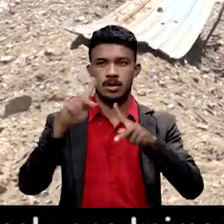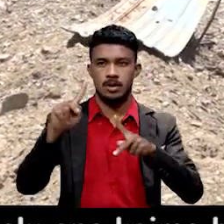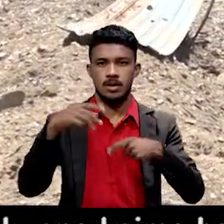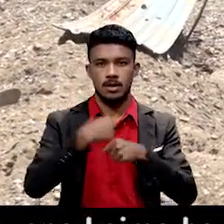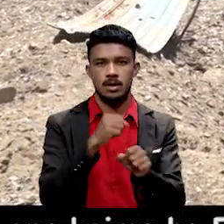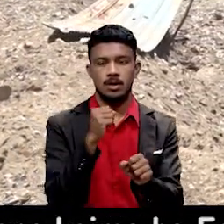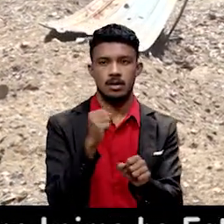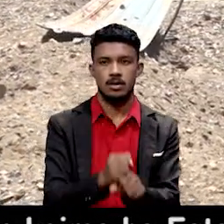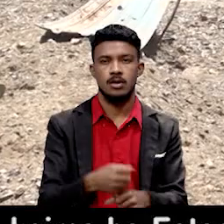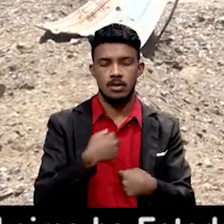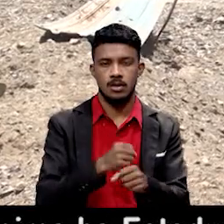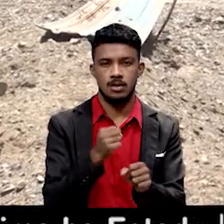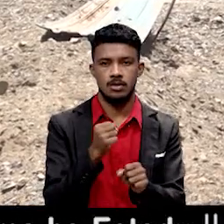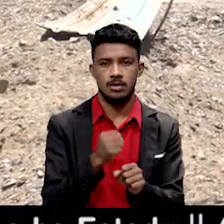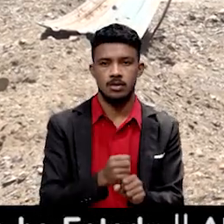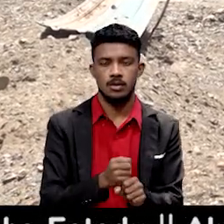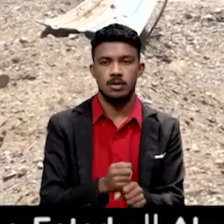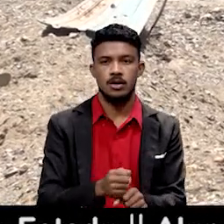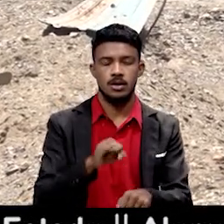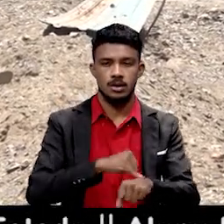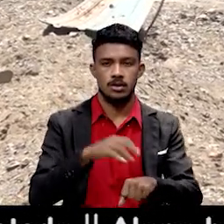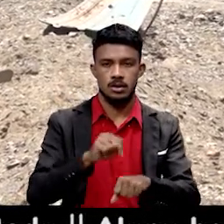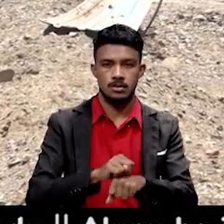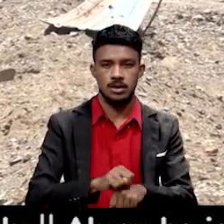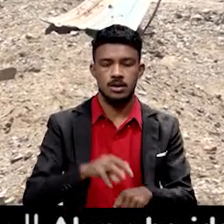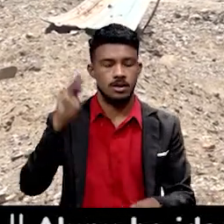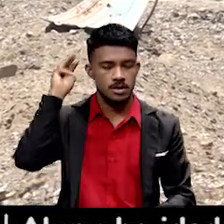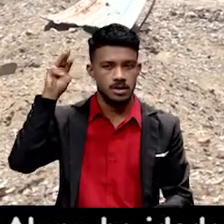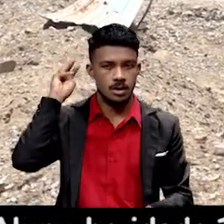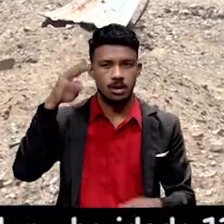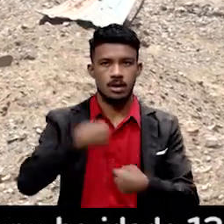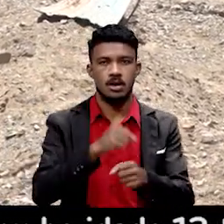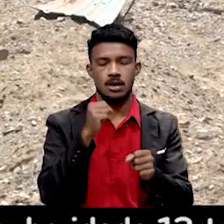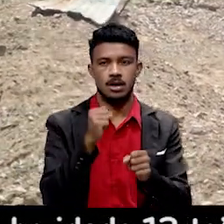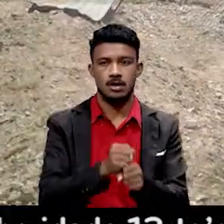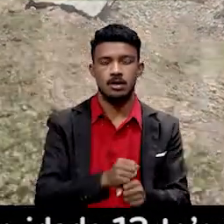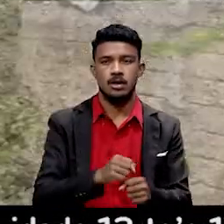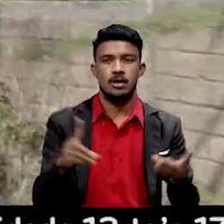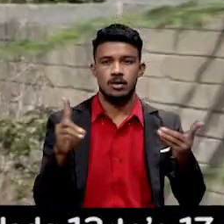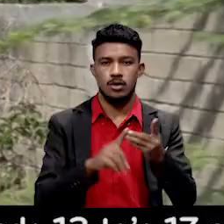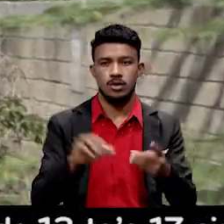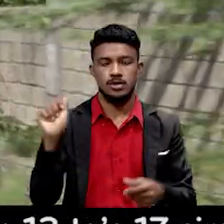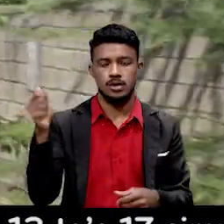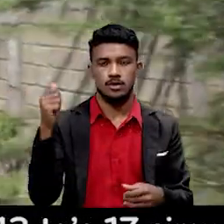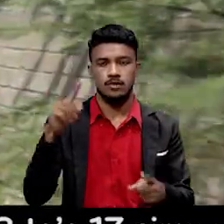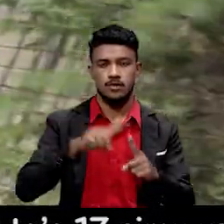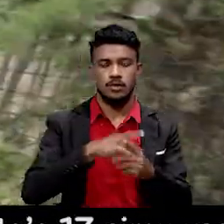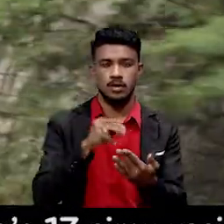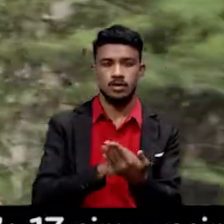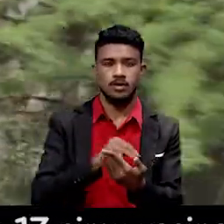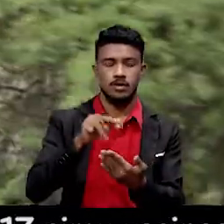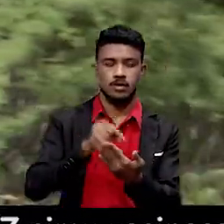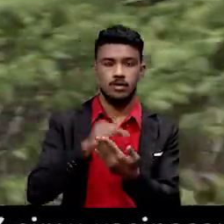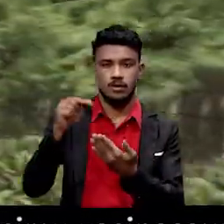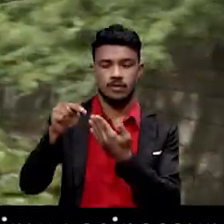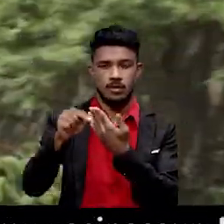ba akta deliberasau interministerial nebe hasai iha loron sanulu fulang Novembru kona ba area protezida hotu